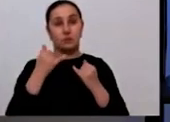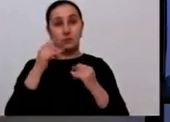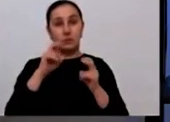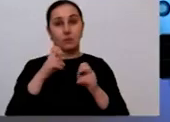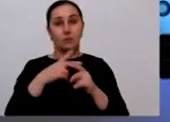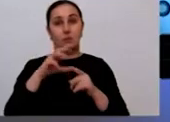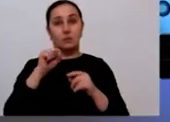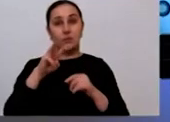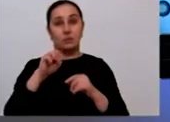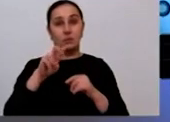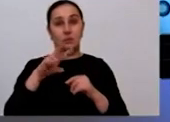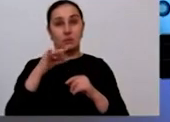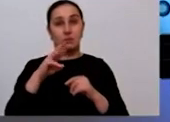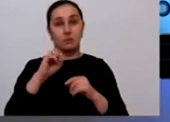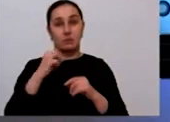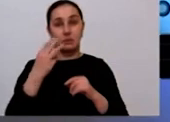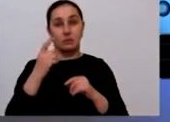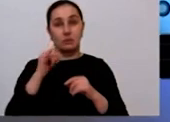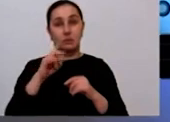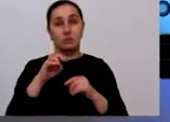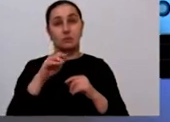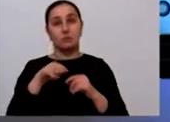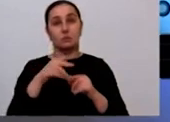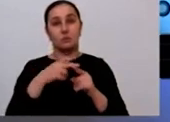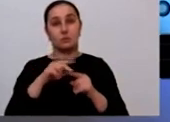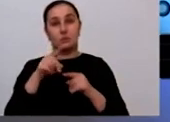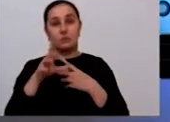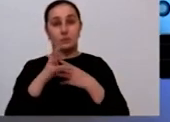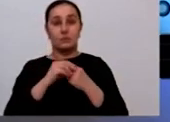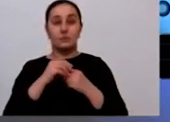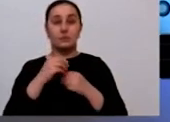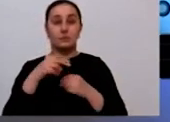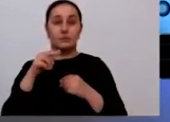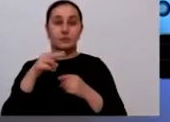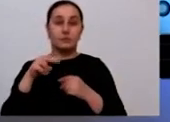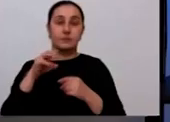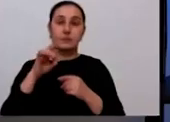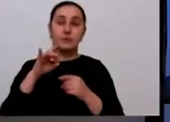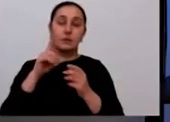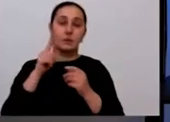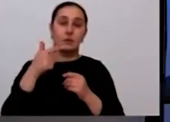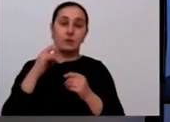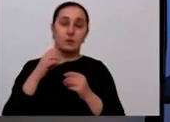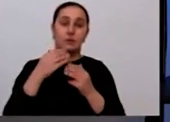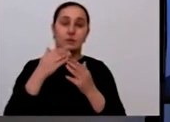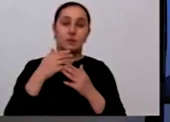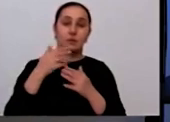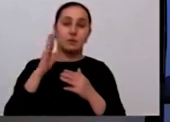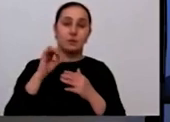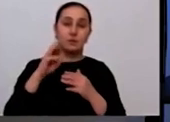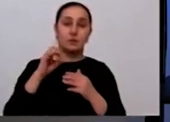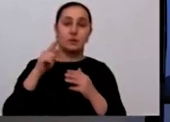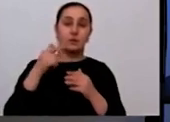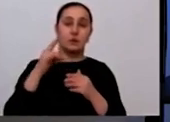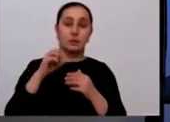mavzuimiz amaliy mashg'ulot. Bugungi amaliy mashg'ulotimizda biz sizlar bilan vektorli grafika usulida, demak, vektorli grafika